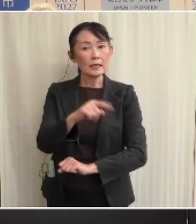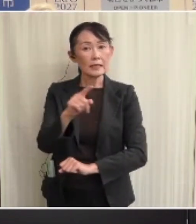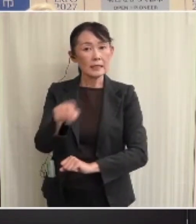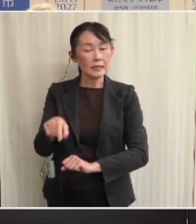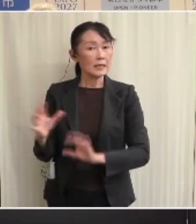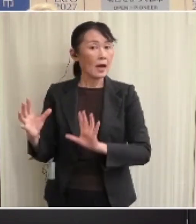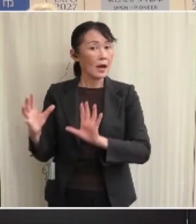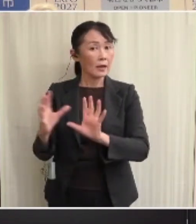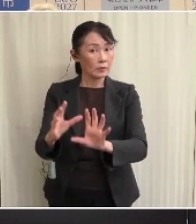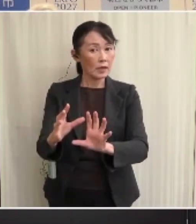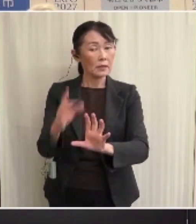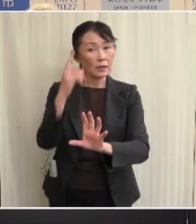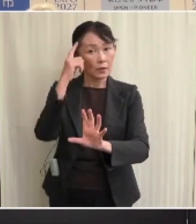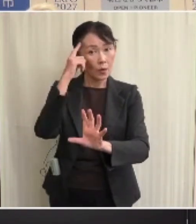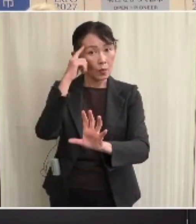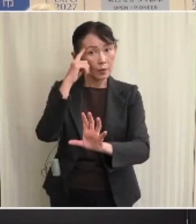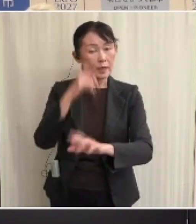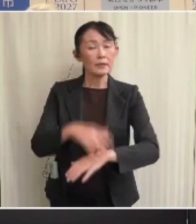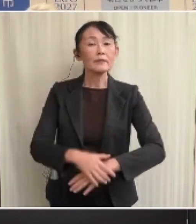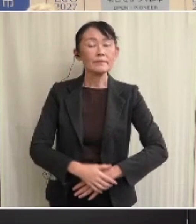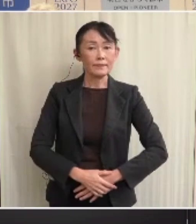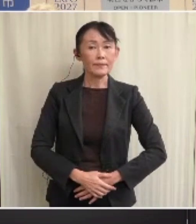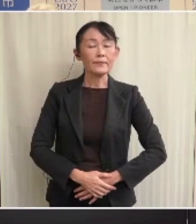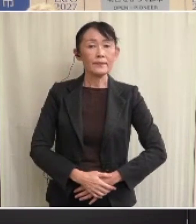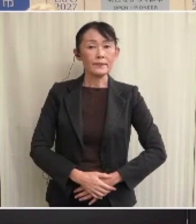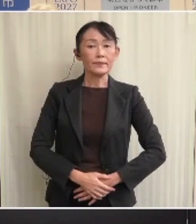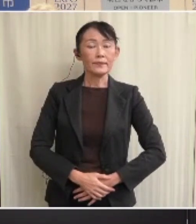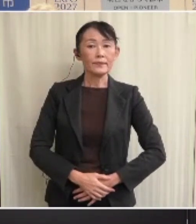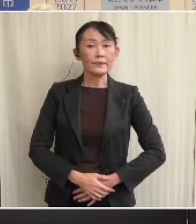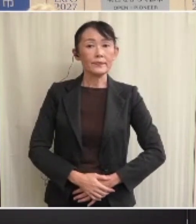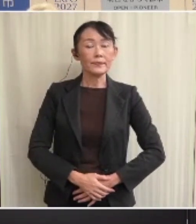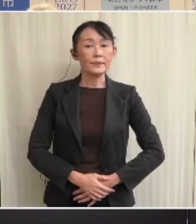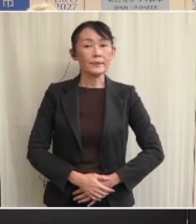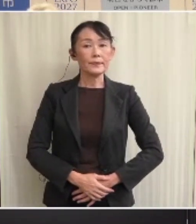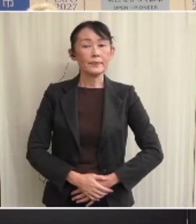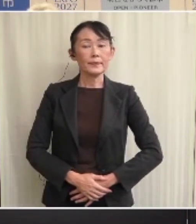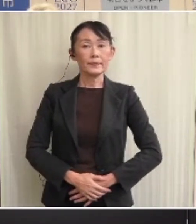集まりをいただいたというふうに聞いております。